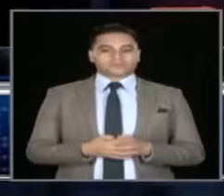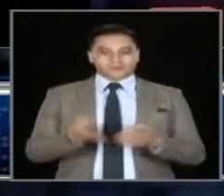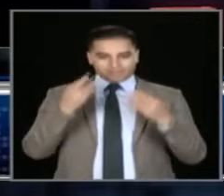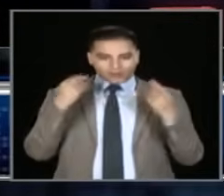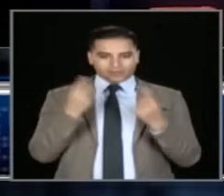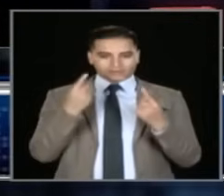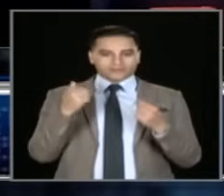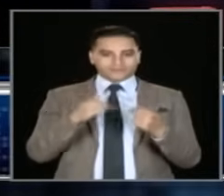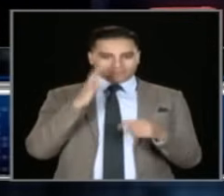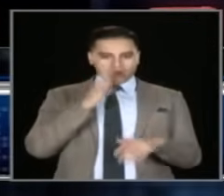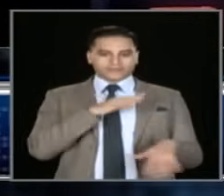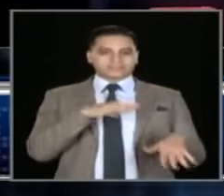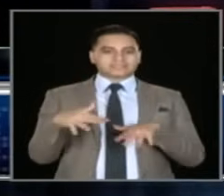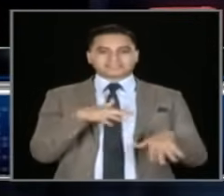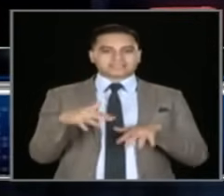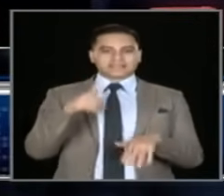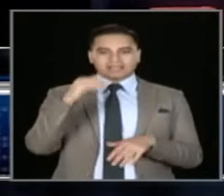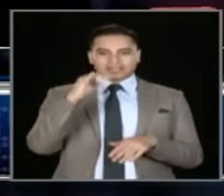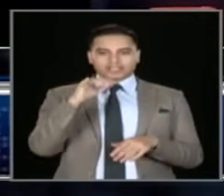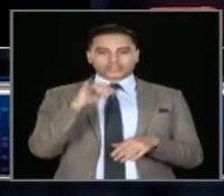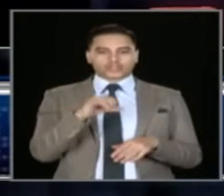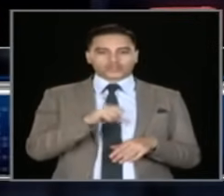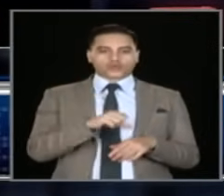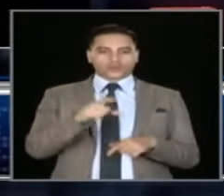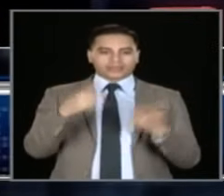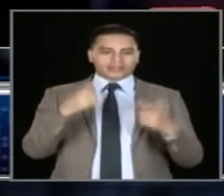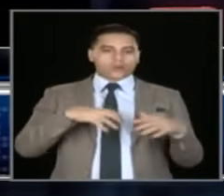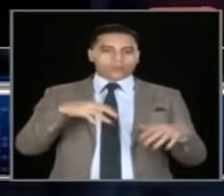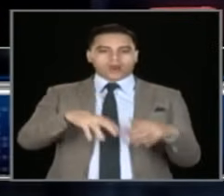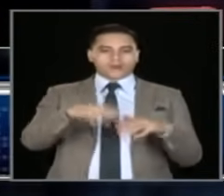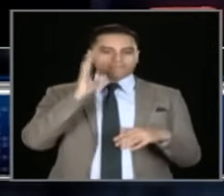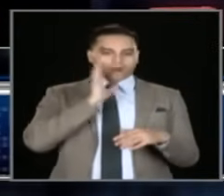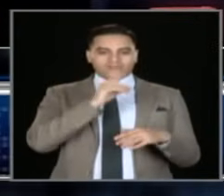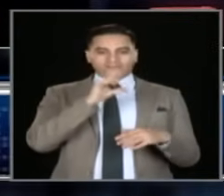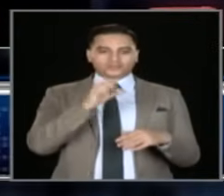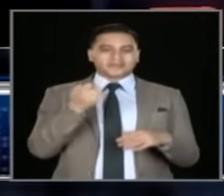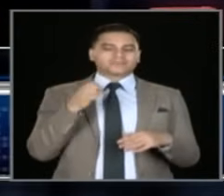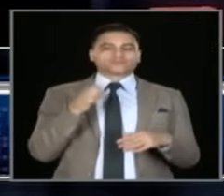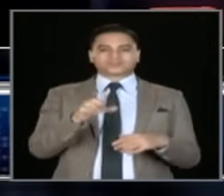معلومات عامة. ضرب زلزال إيجيو إحدى دول البحر المتوسط عام